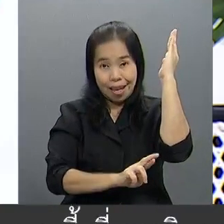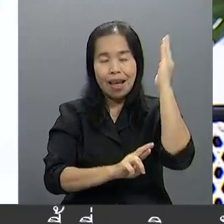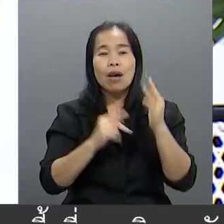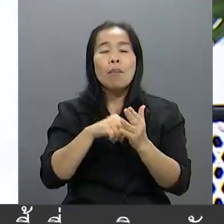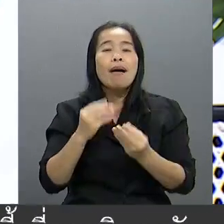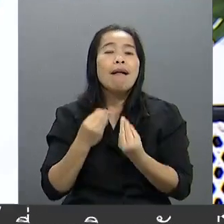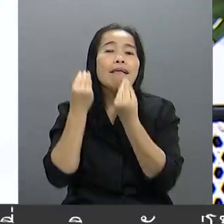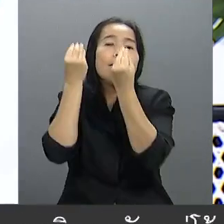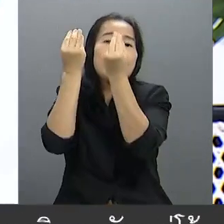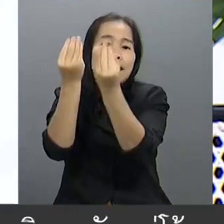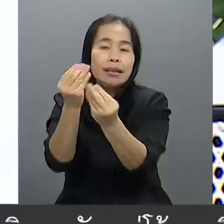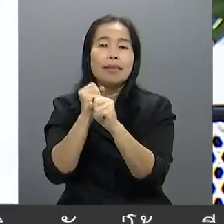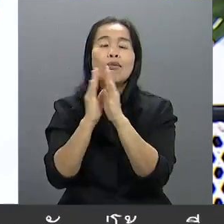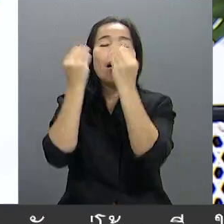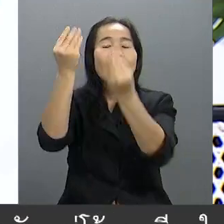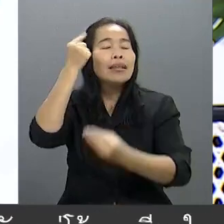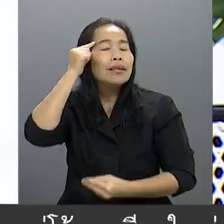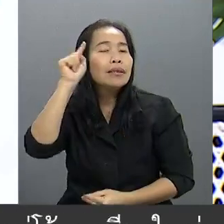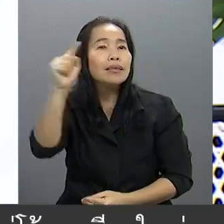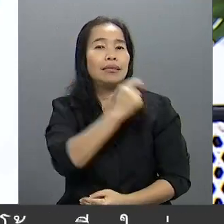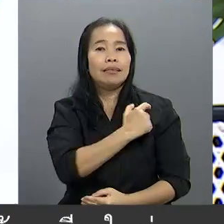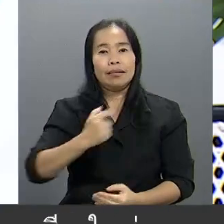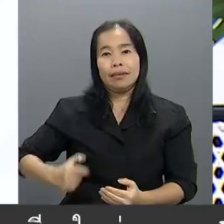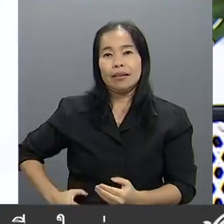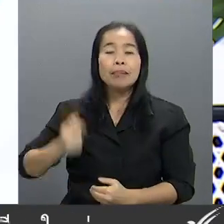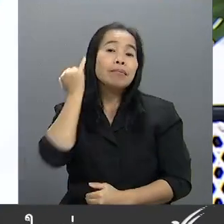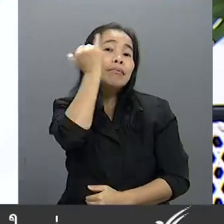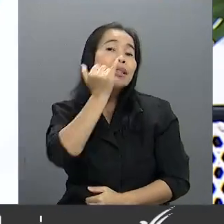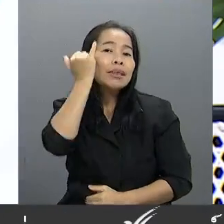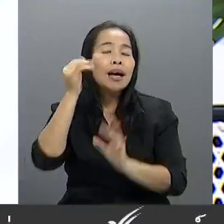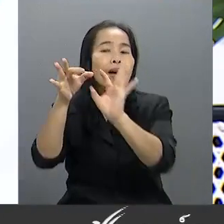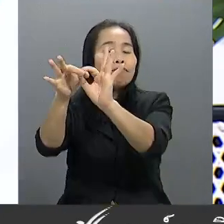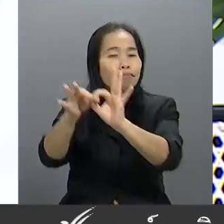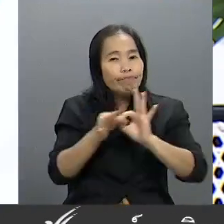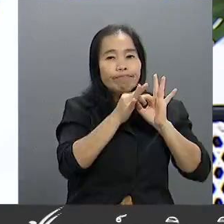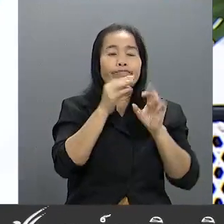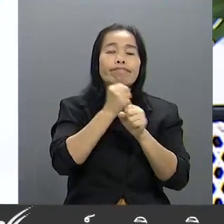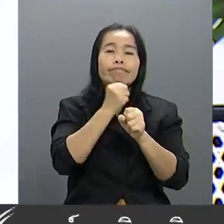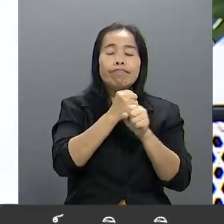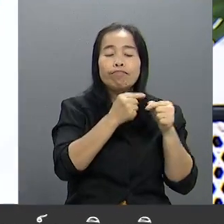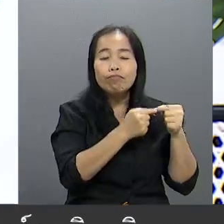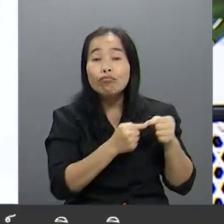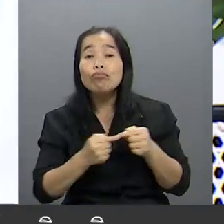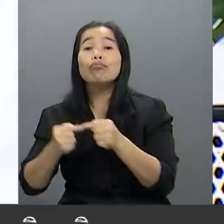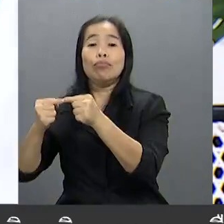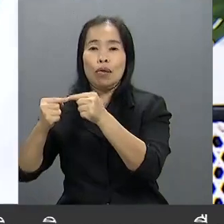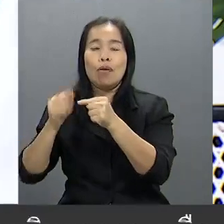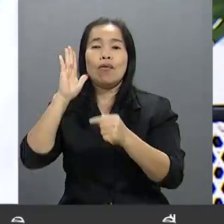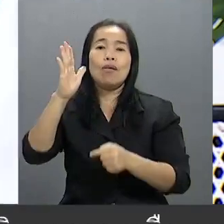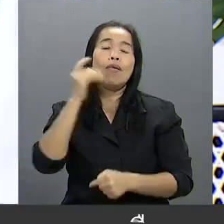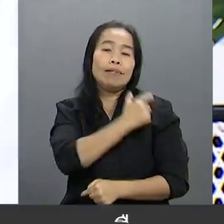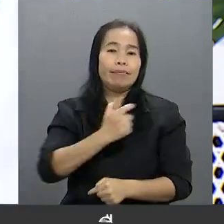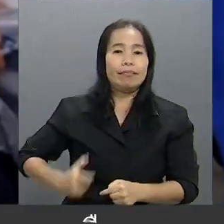ลและก็รำลึกถึงพระมหากรุณาธิคุณพร้อมสืบสารพระราชปฏิธานของสมเด็จพระศรีนครินทราบรมราชชนนีนั่นเอง